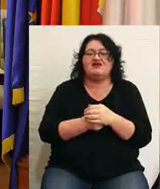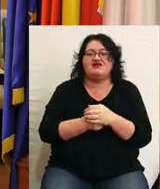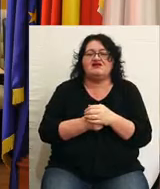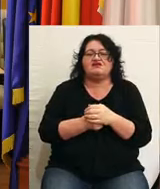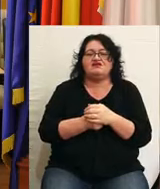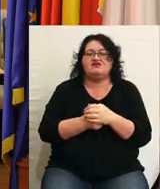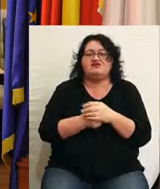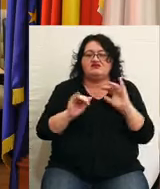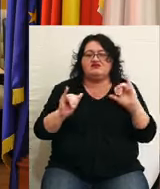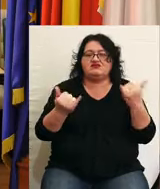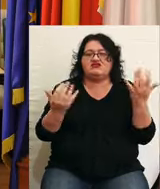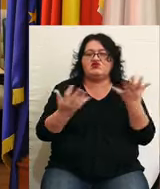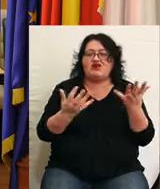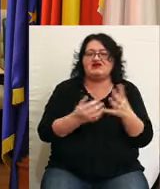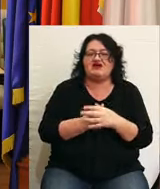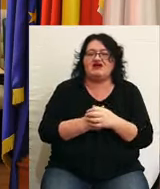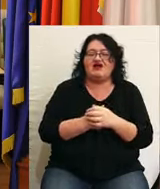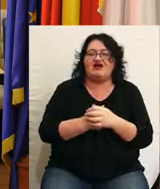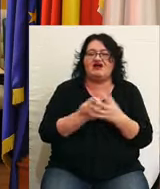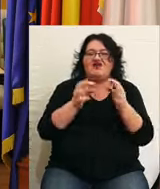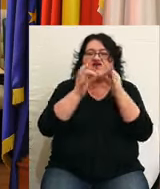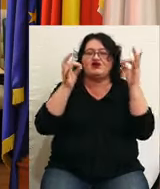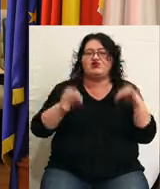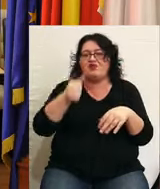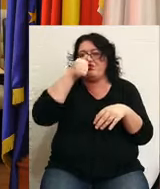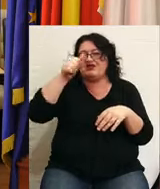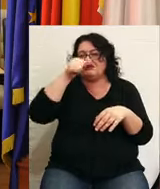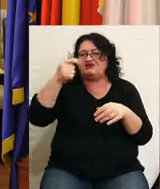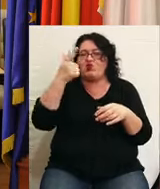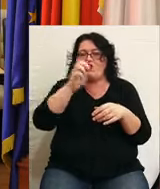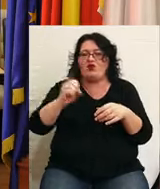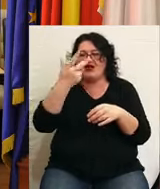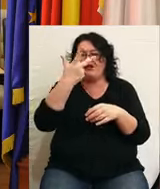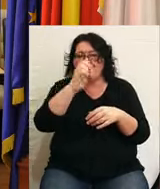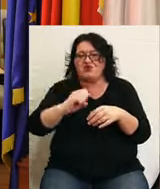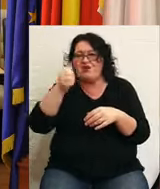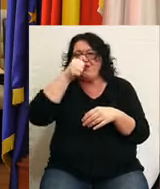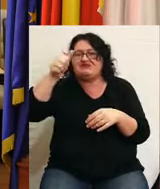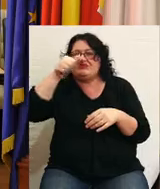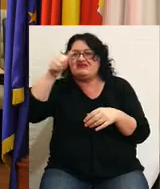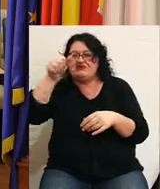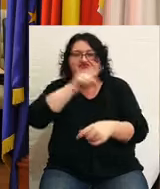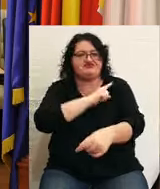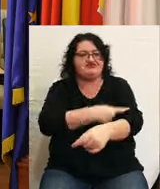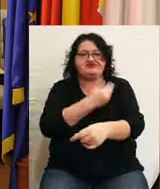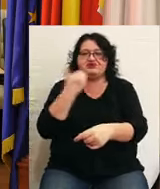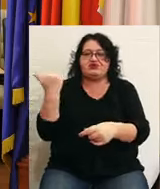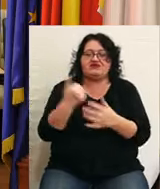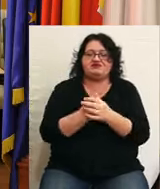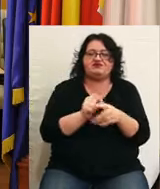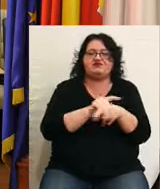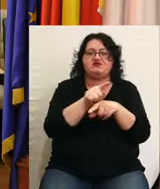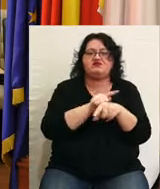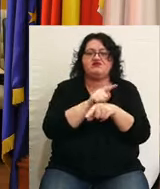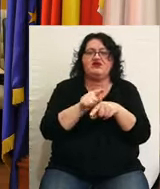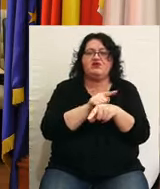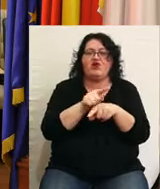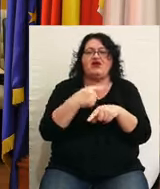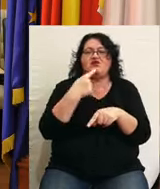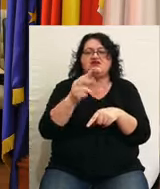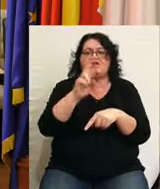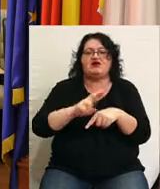în situația în care facturile zilnice erau de 2 milioane, 3 milioane, în acest moment, pur și simplu, și asta am mai